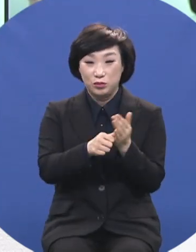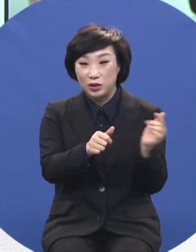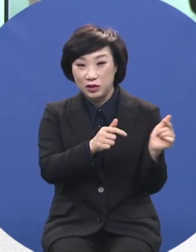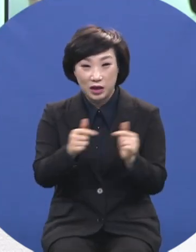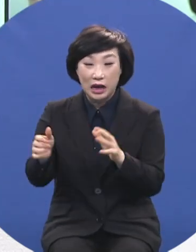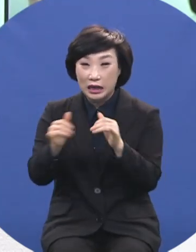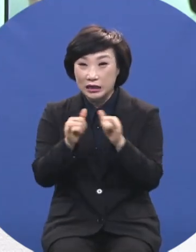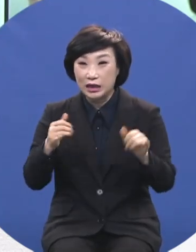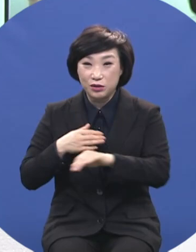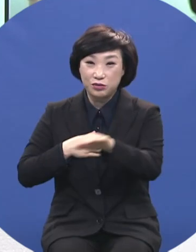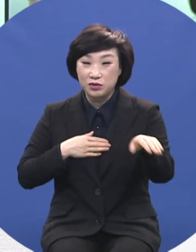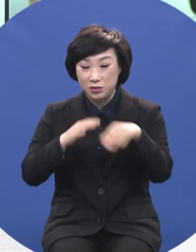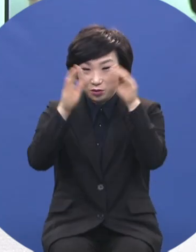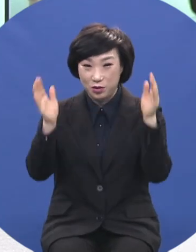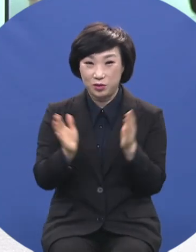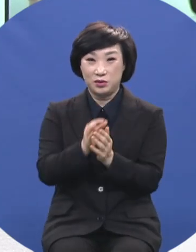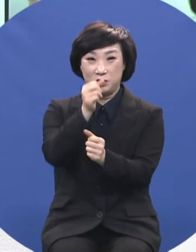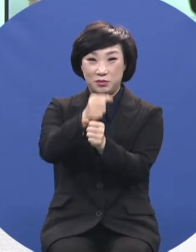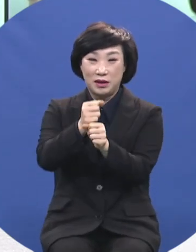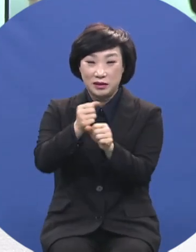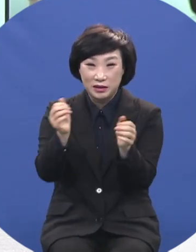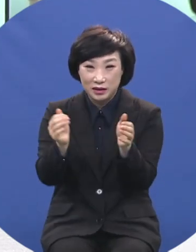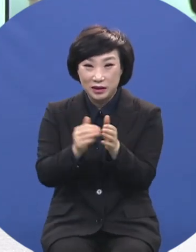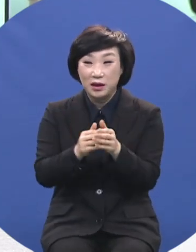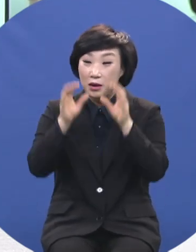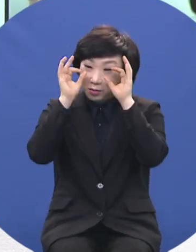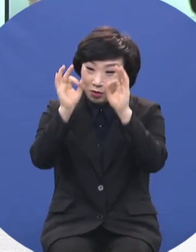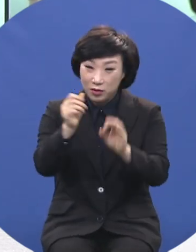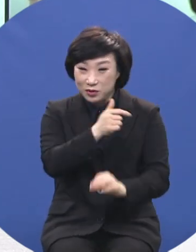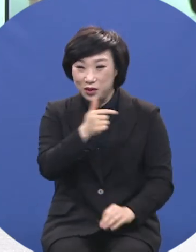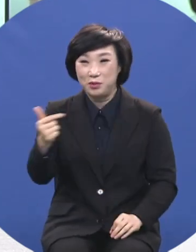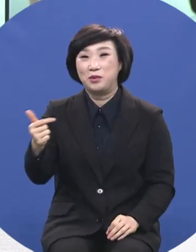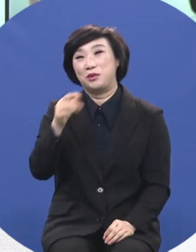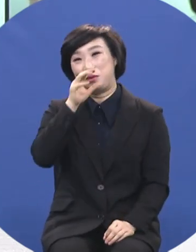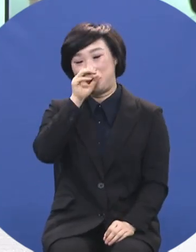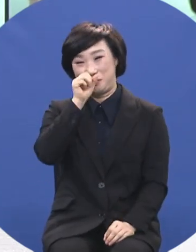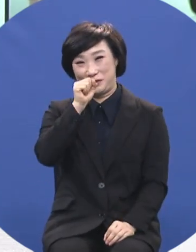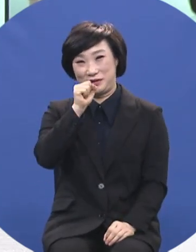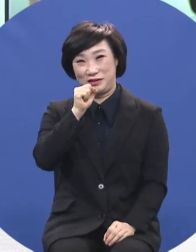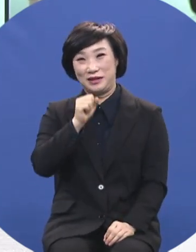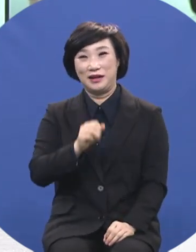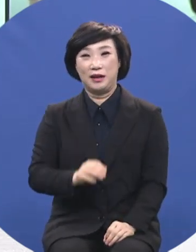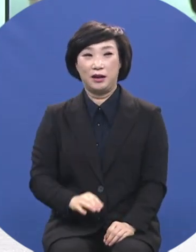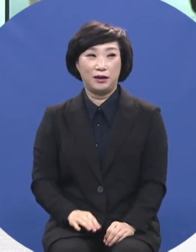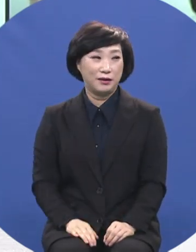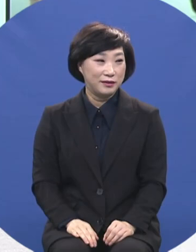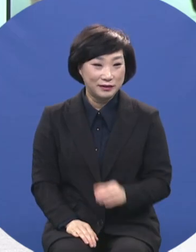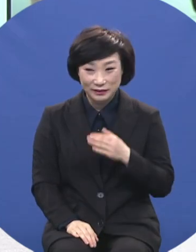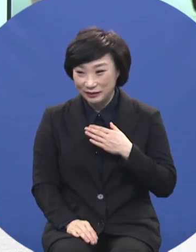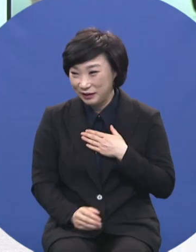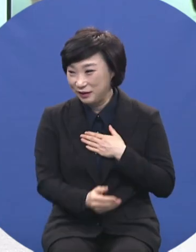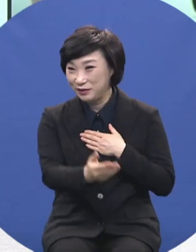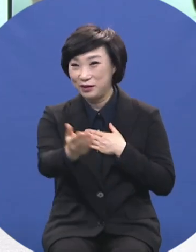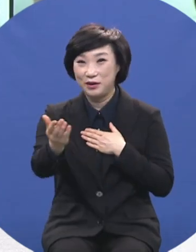다 지었고 보시기에 심히 좋았더라. 근데